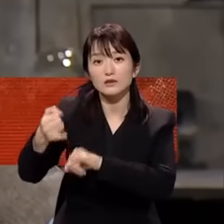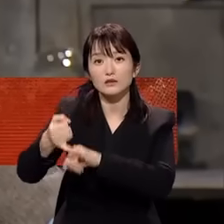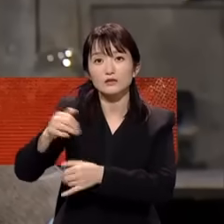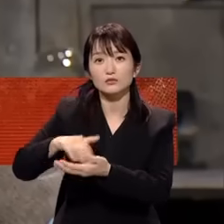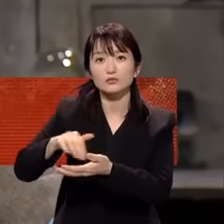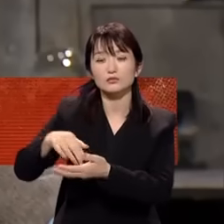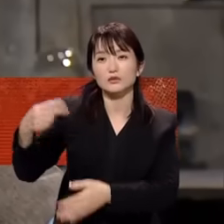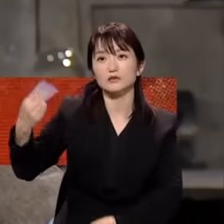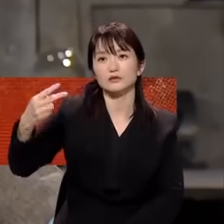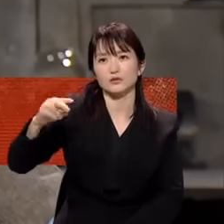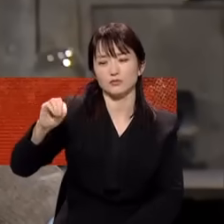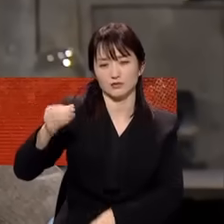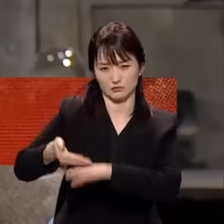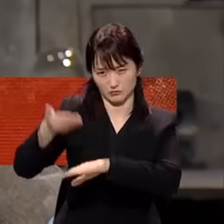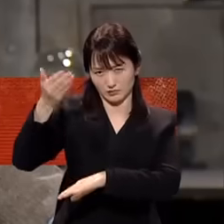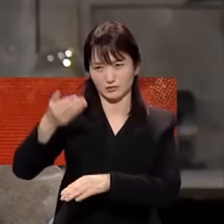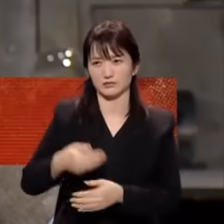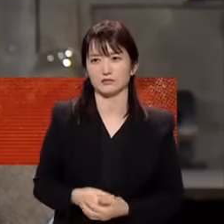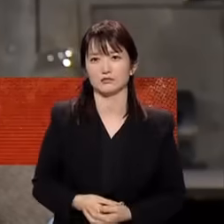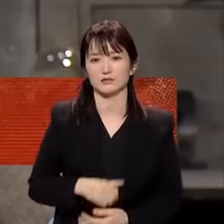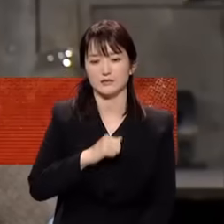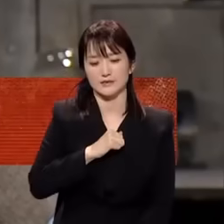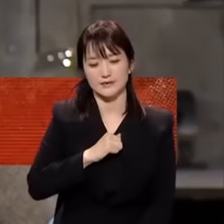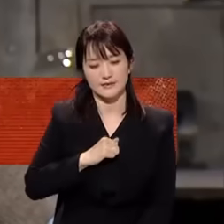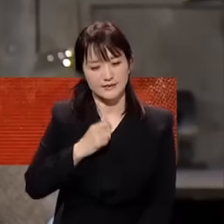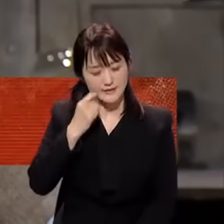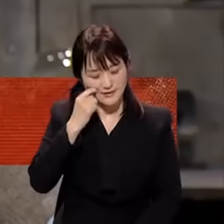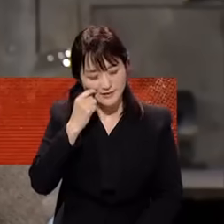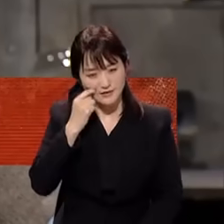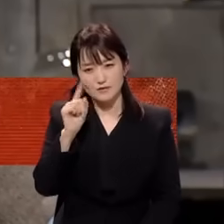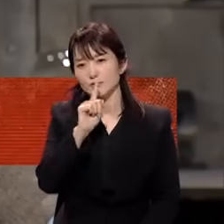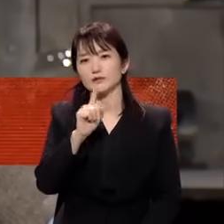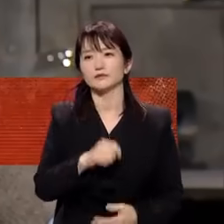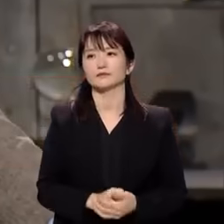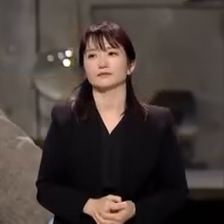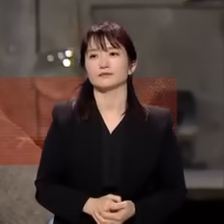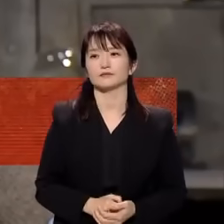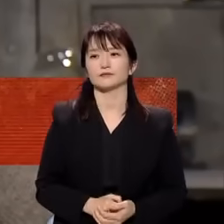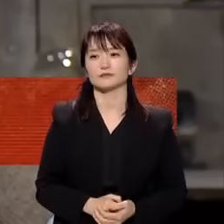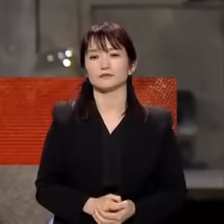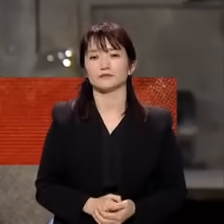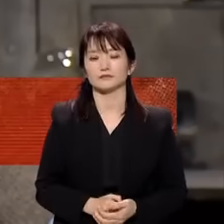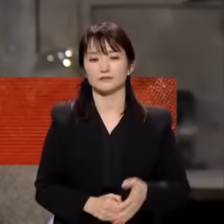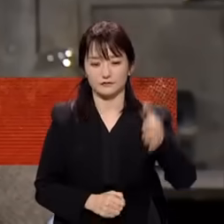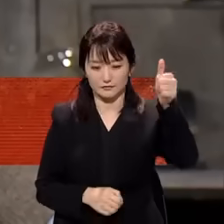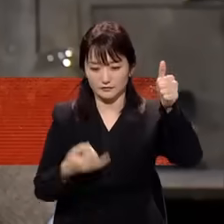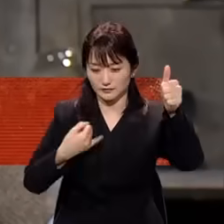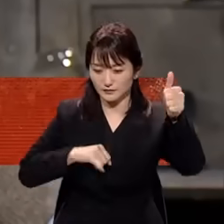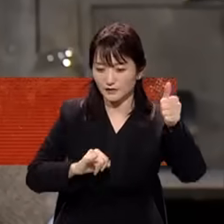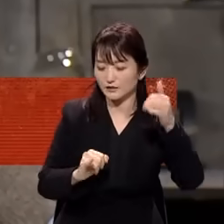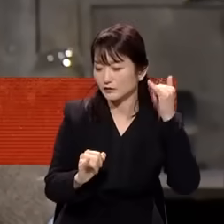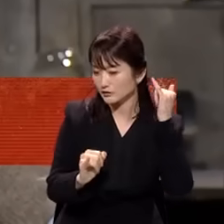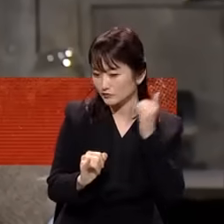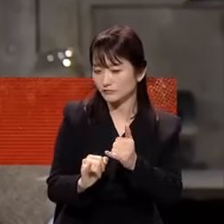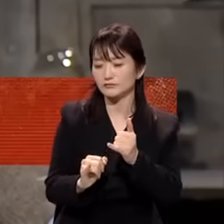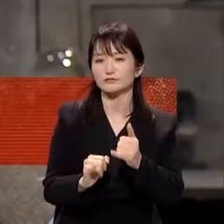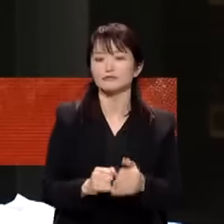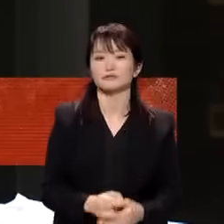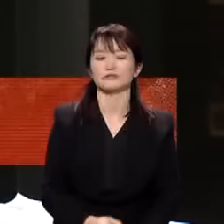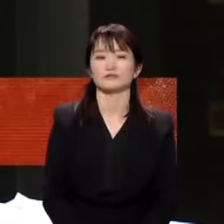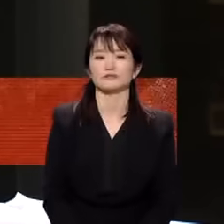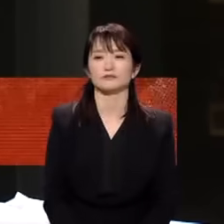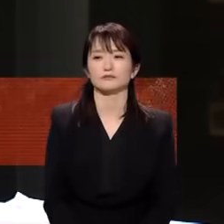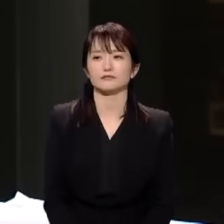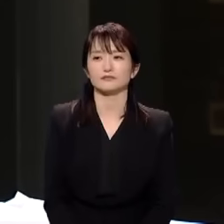원까지 넘어섰다라는 아이고야. 겁니다. 그렇게 참다 못했는데 집주인이 결국 이 세입자의 딸에게 직접 연락을 하게 됐답니다. 자, 딸한테